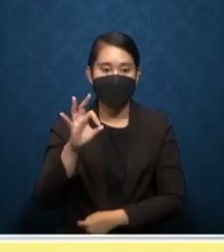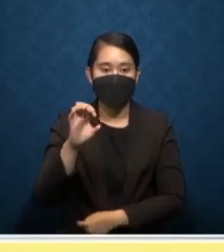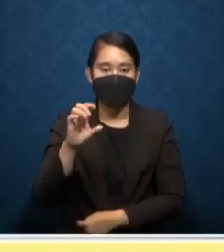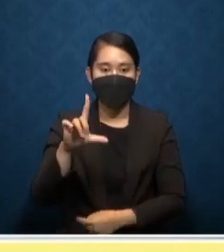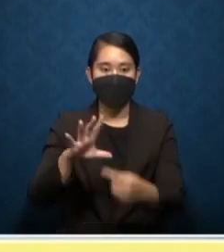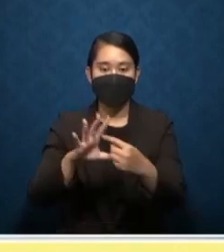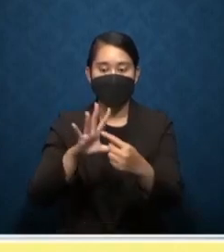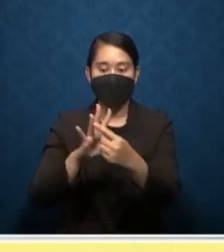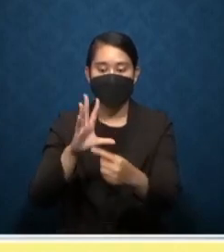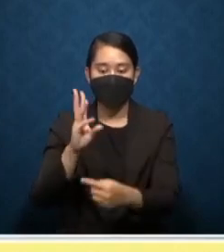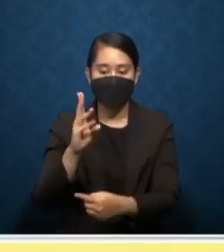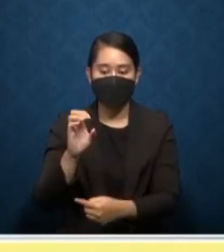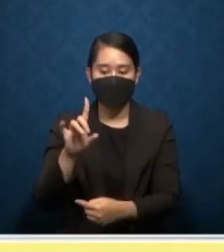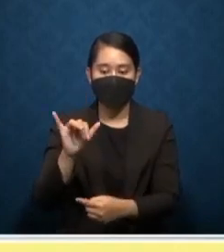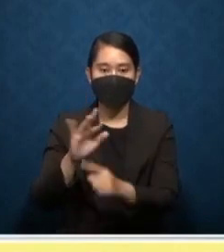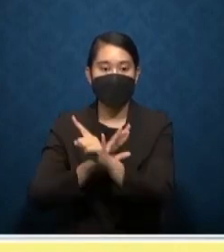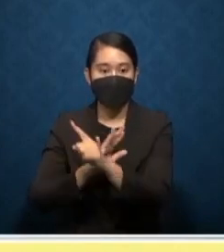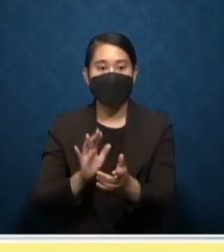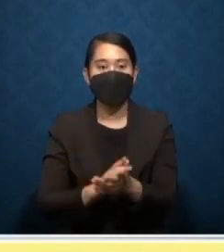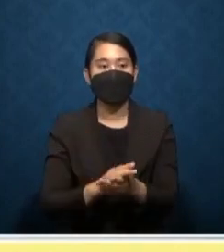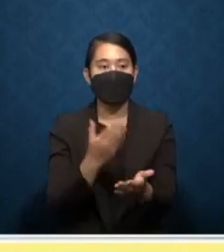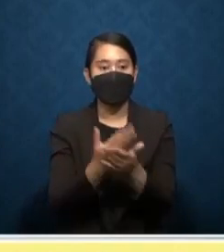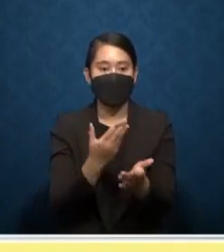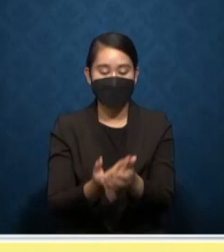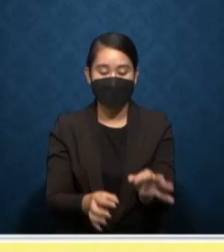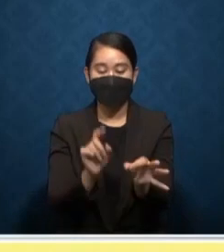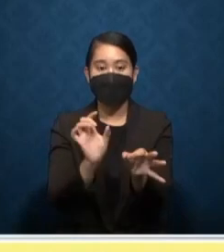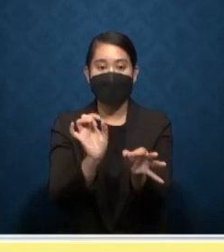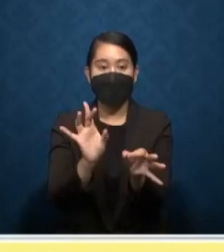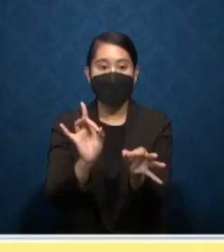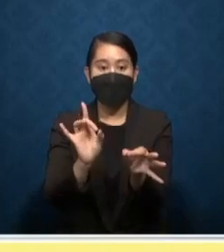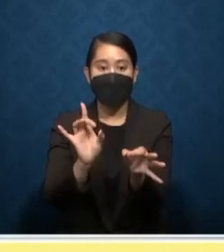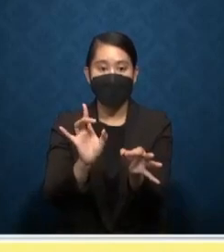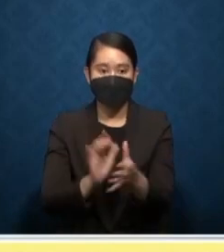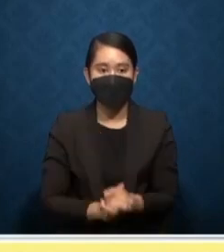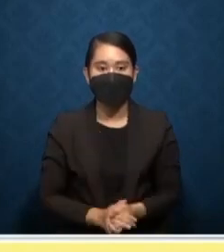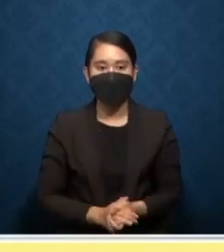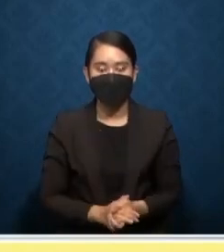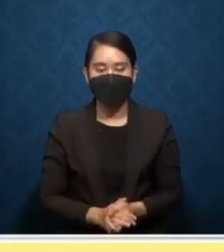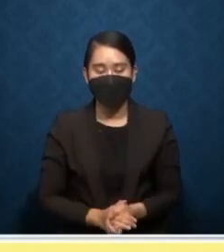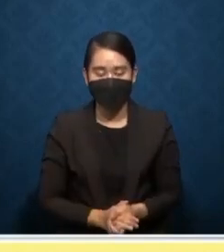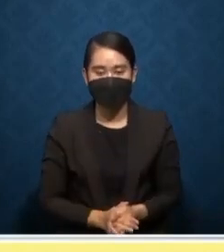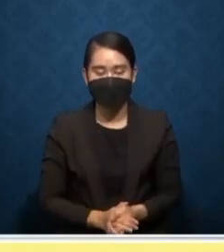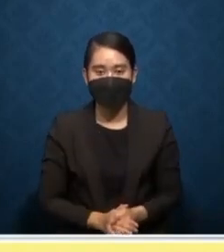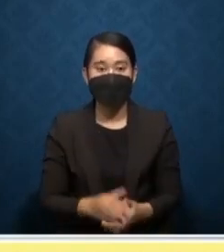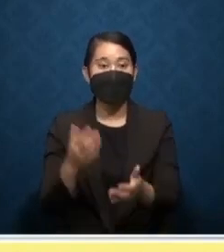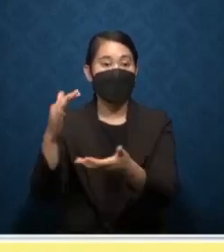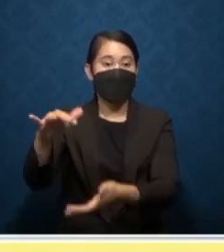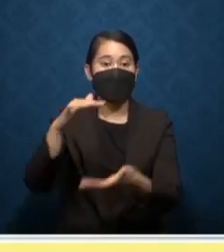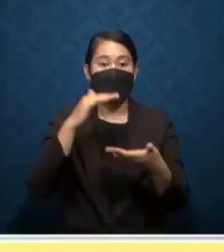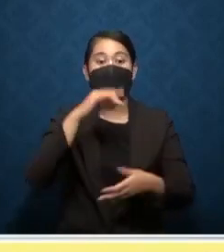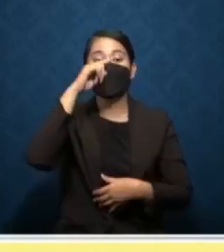มันเม็ดละ 100 บาทที่เข้ามา เข้ามาในประเทศไทยแล้ว